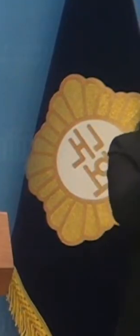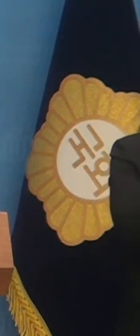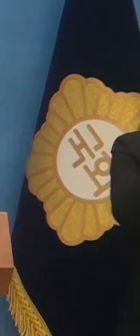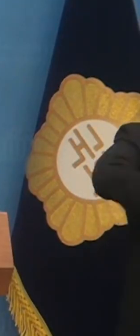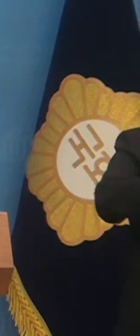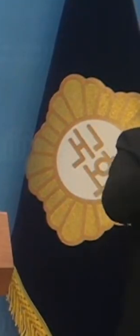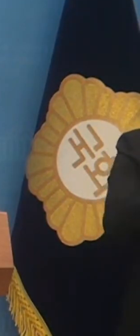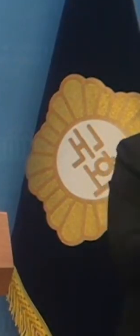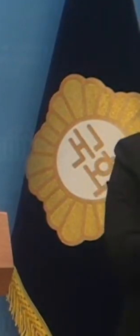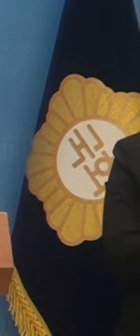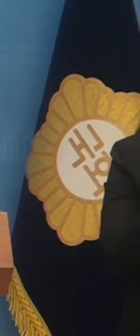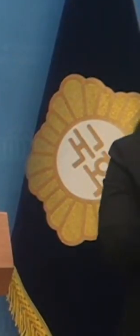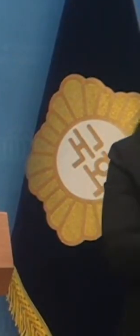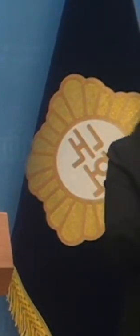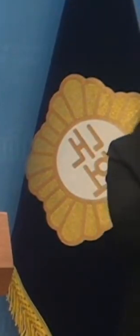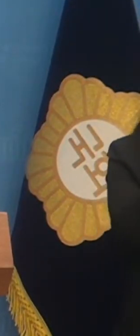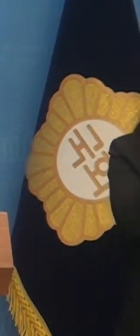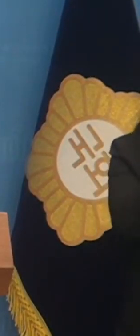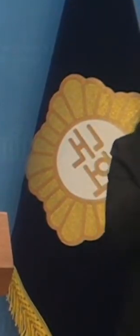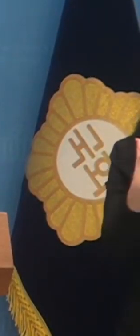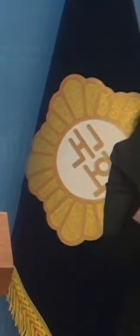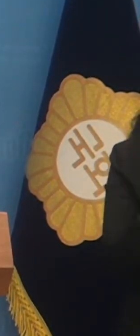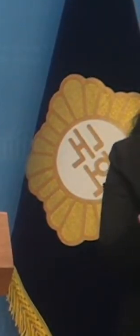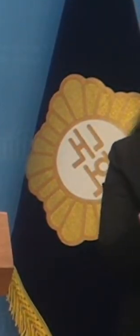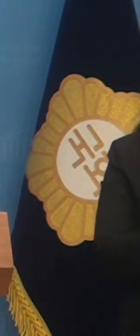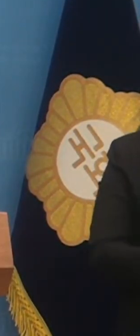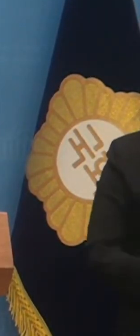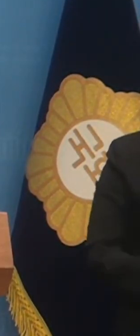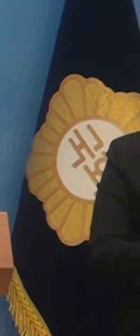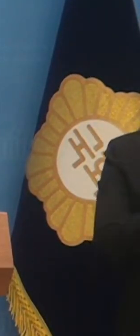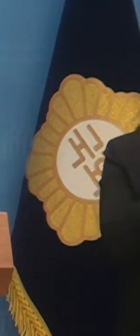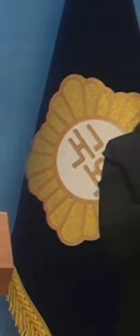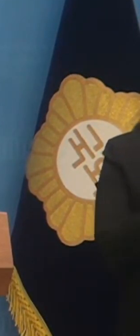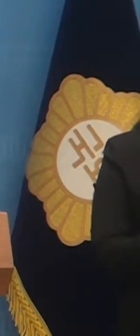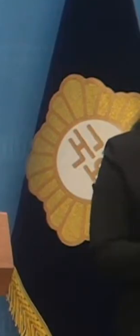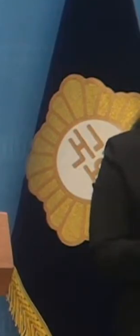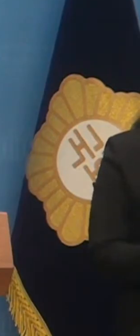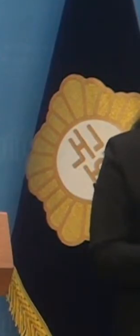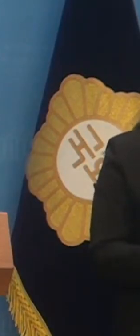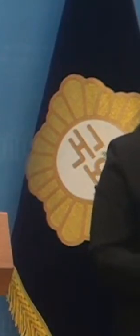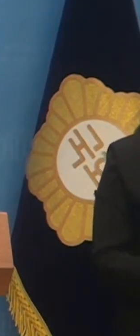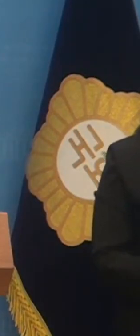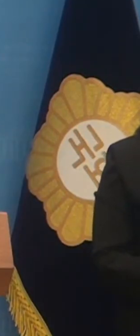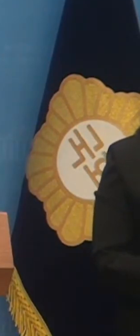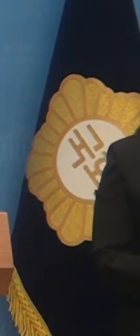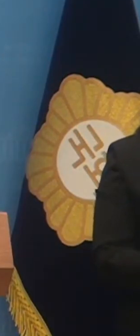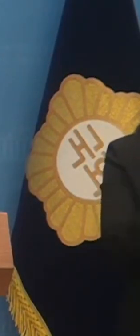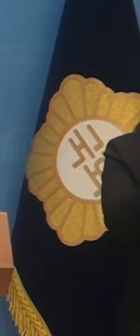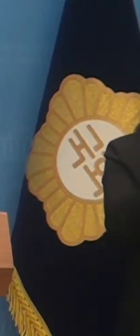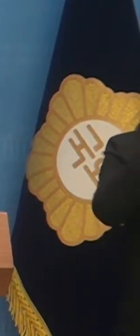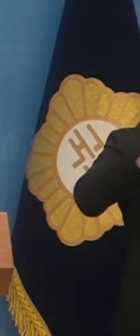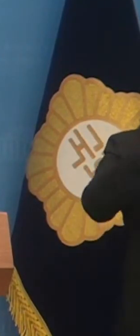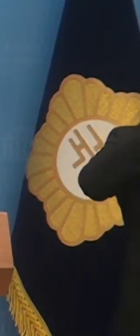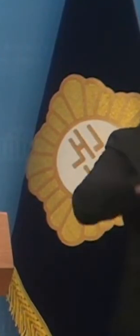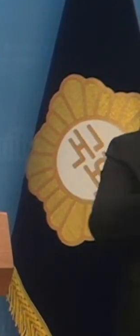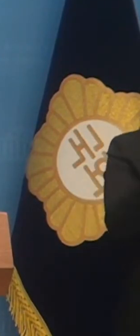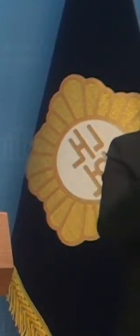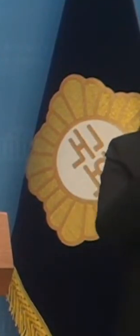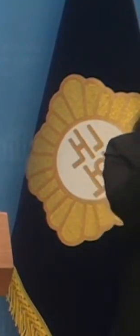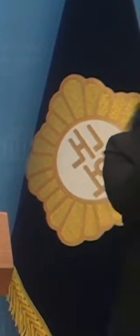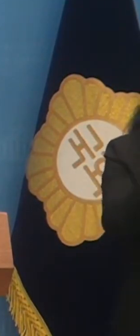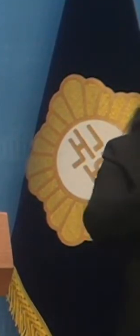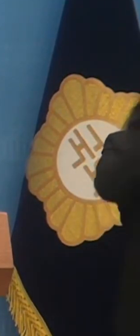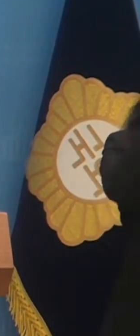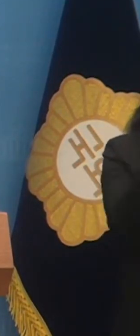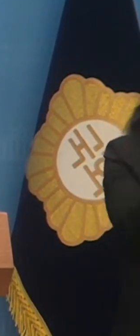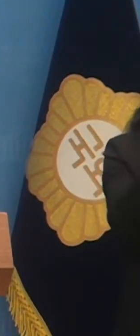결격 사유가 되지 않는다는 신호라면 그야말로 참담하지 않습니까? 강훈식 비서실장이 첫